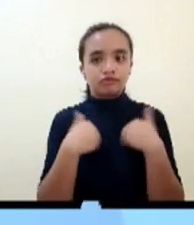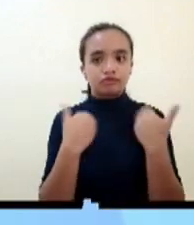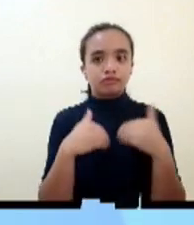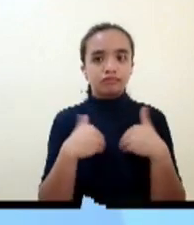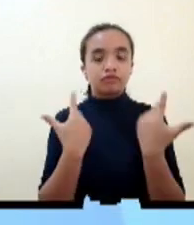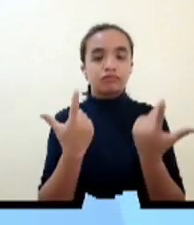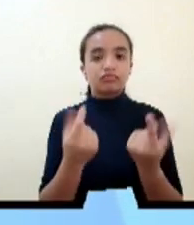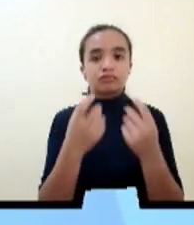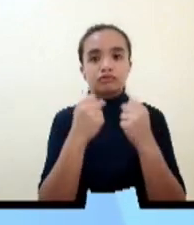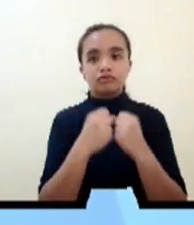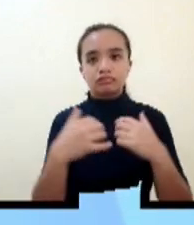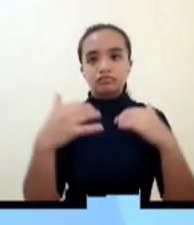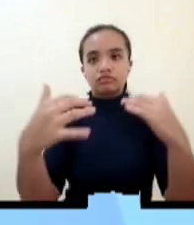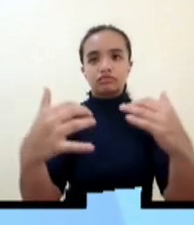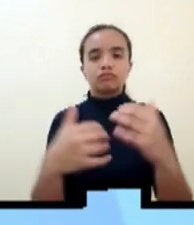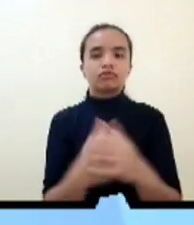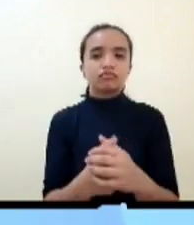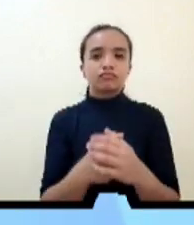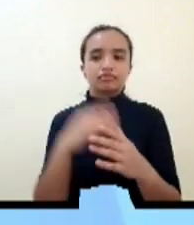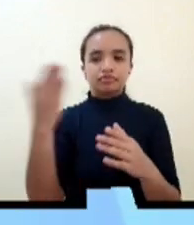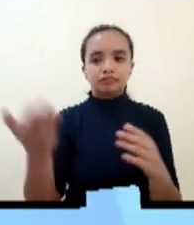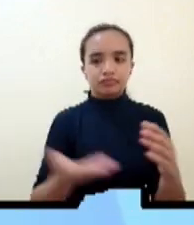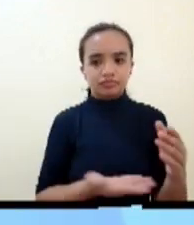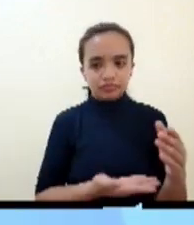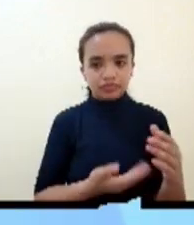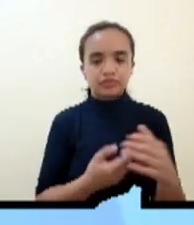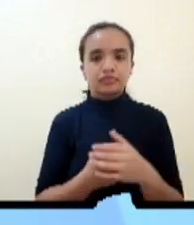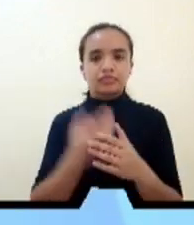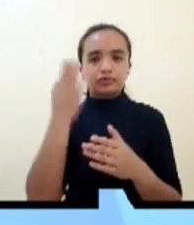lugar, dinadala natin sila, inaanyayahan para